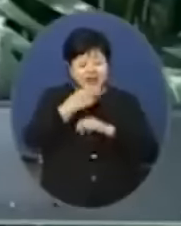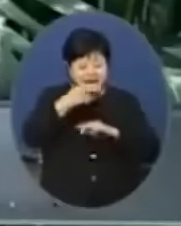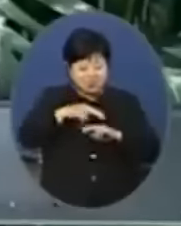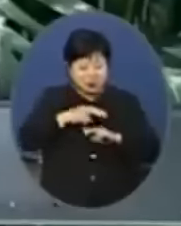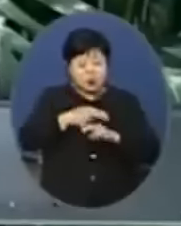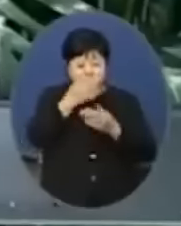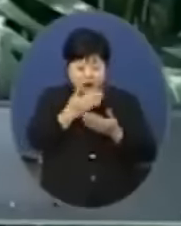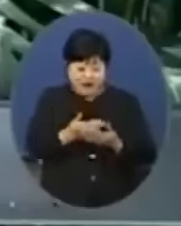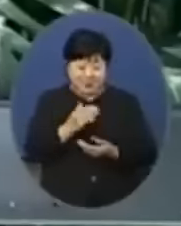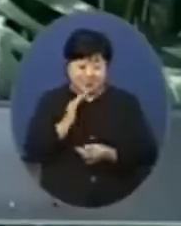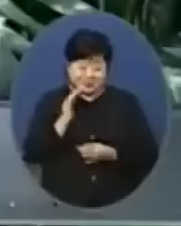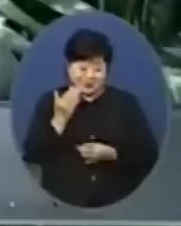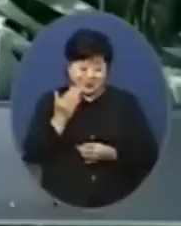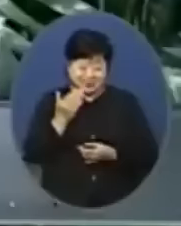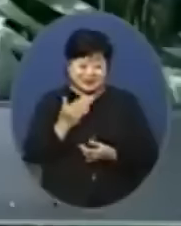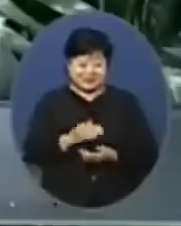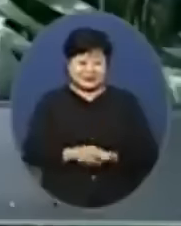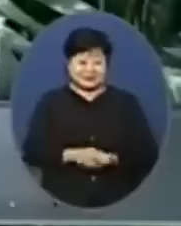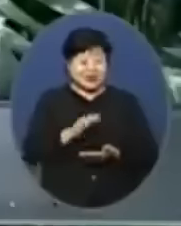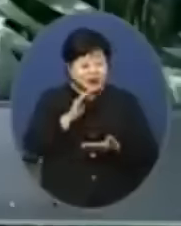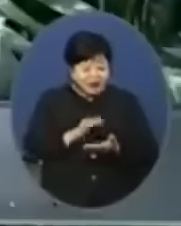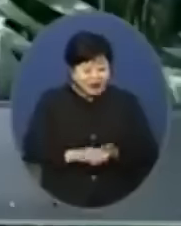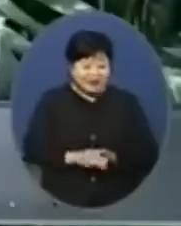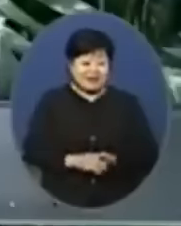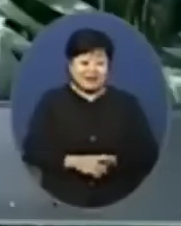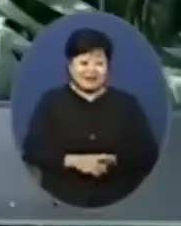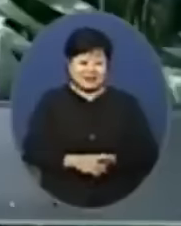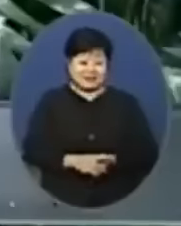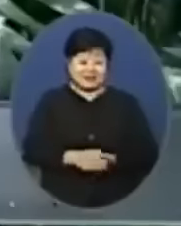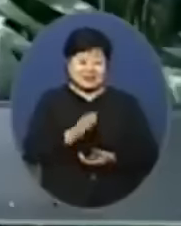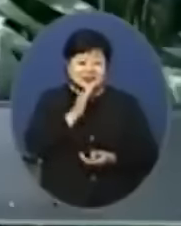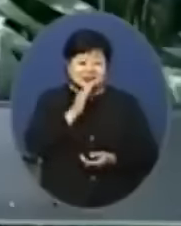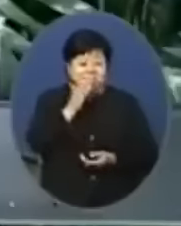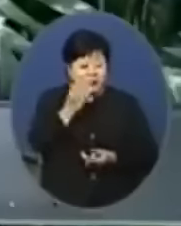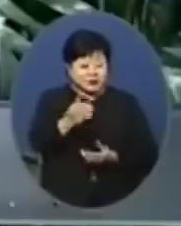것입니다. 이야, 참